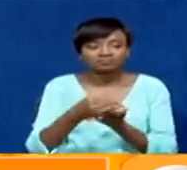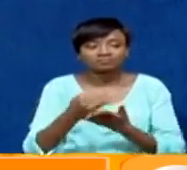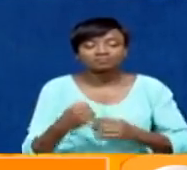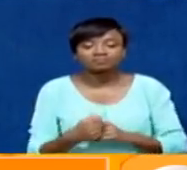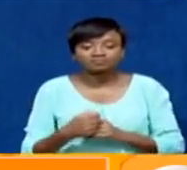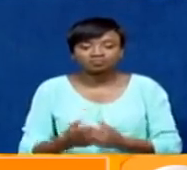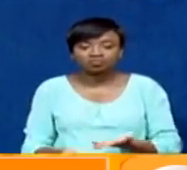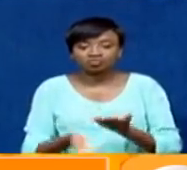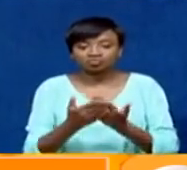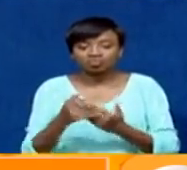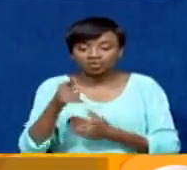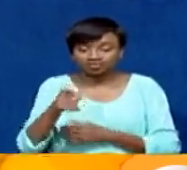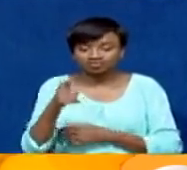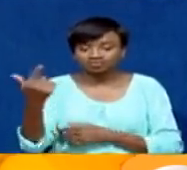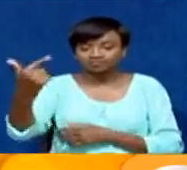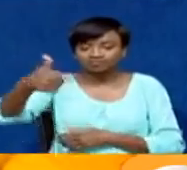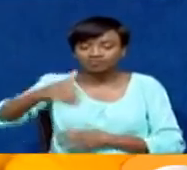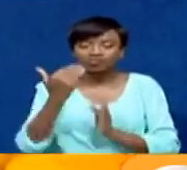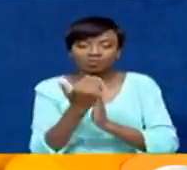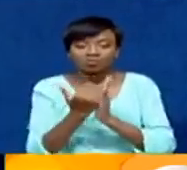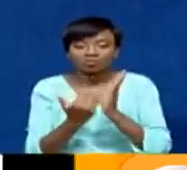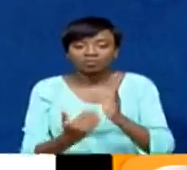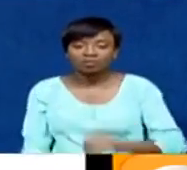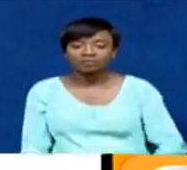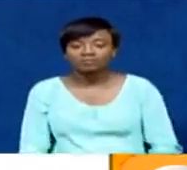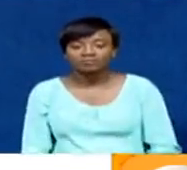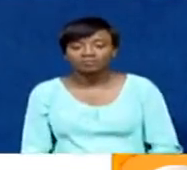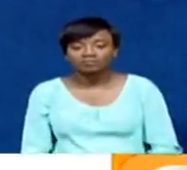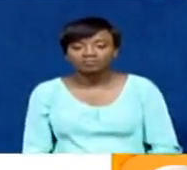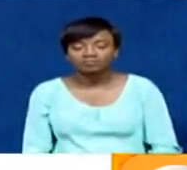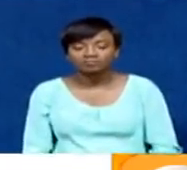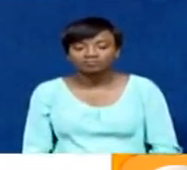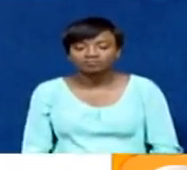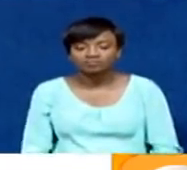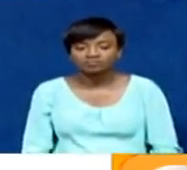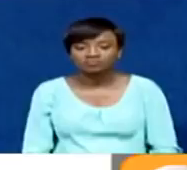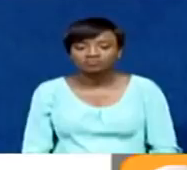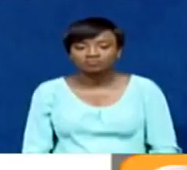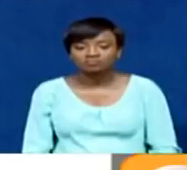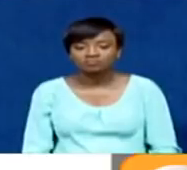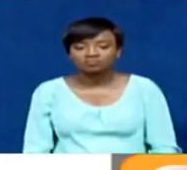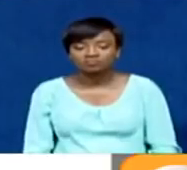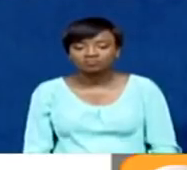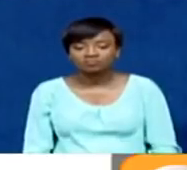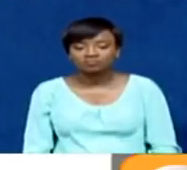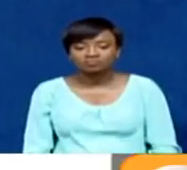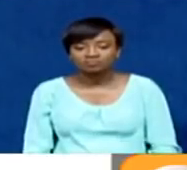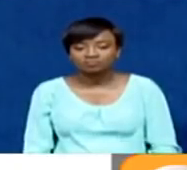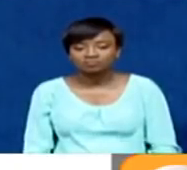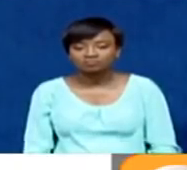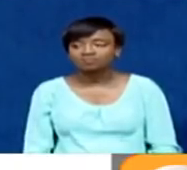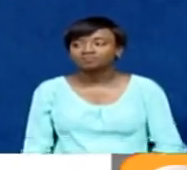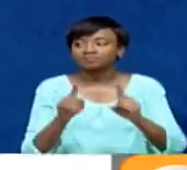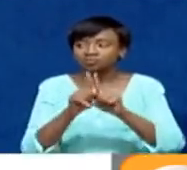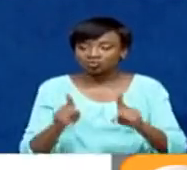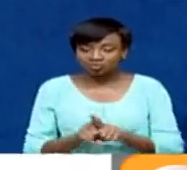meant for the fuel subsidy program as this crisis deepens? Ripoti ya mkaguzi wa hesabu